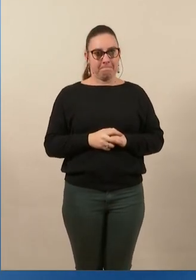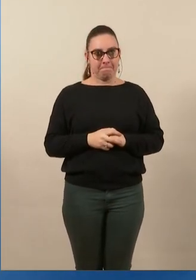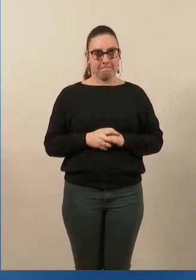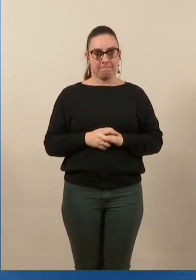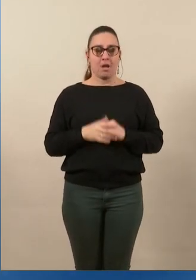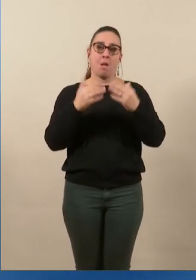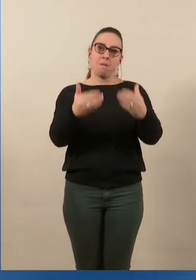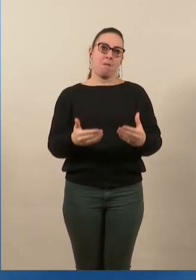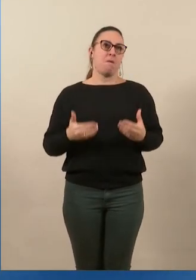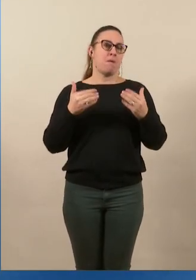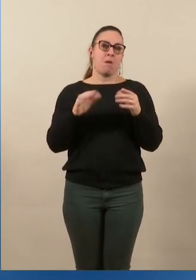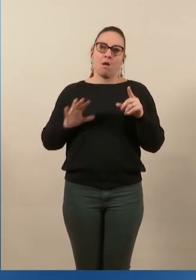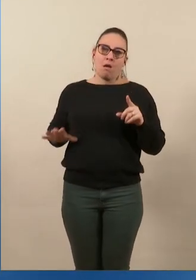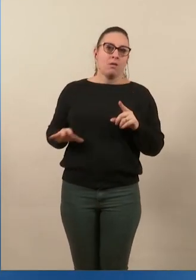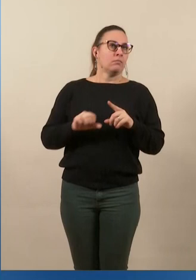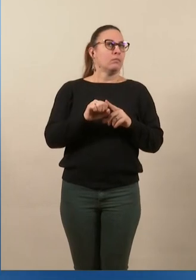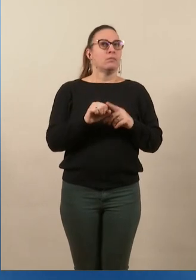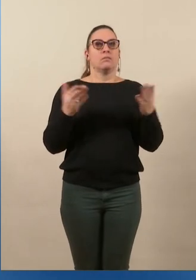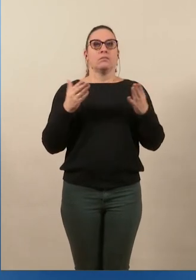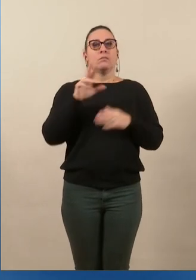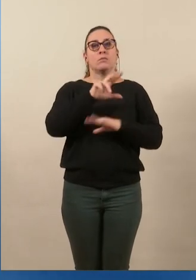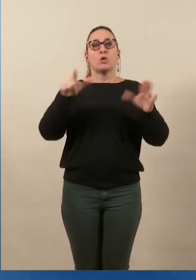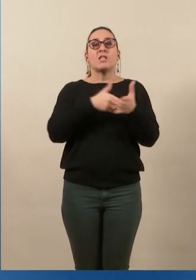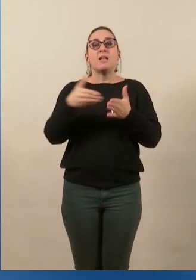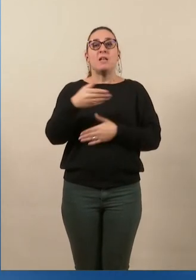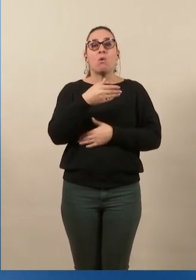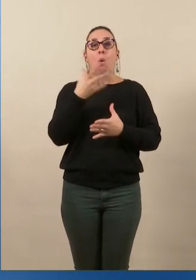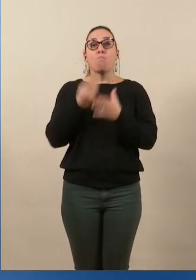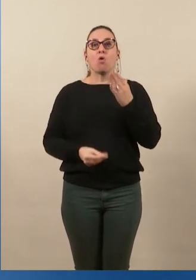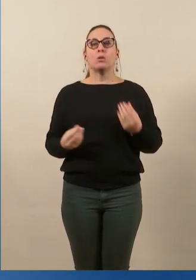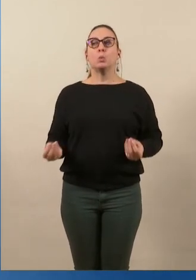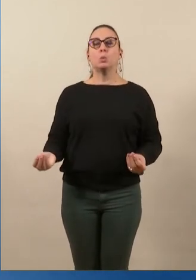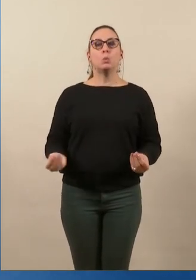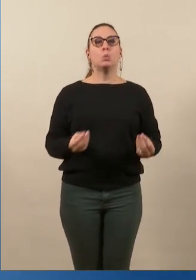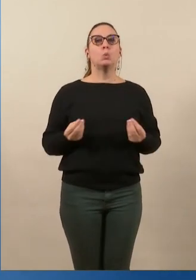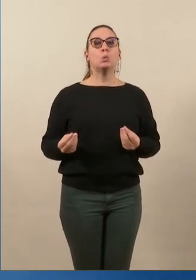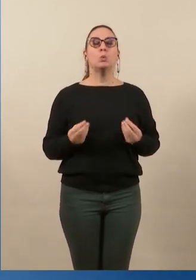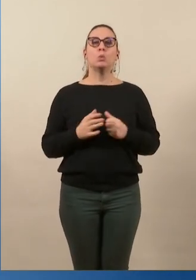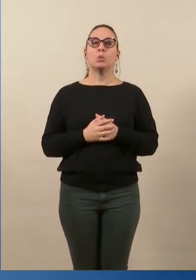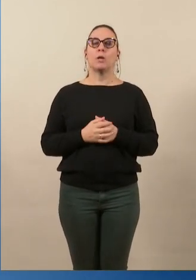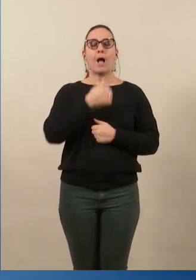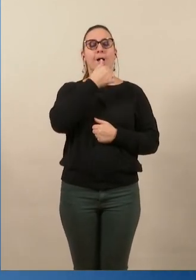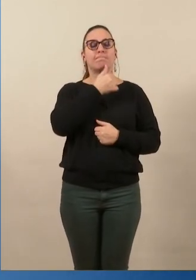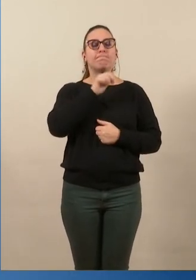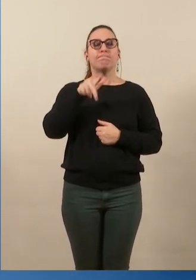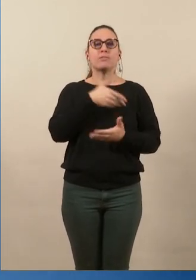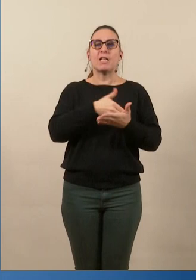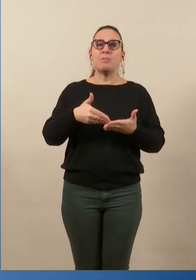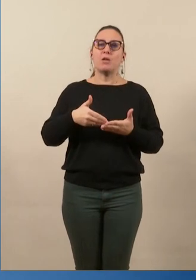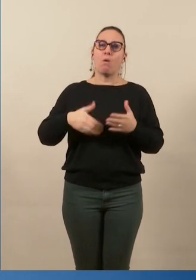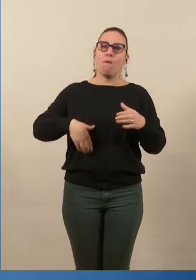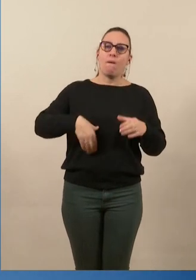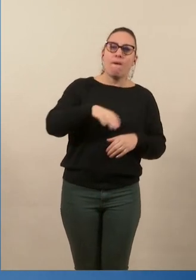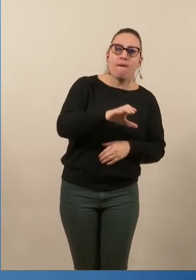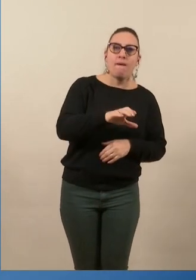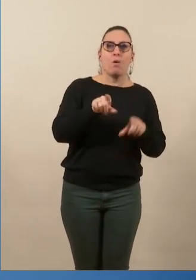et toujours puisque il vous manque 37 millions dans ce budget que vous avez sacrifié 13 millions d'investissement tout en